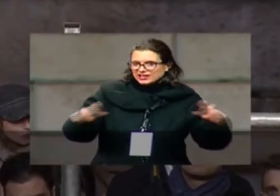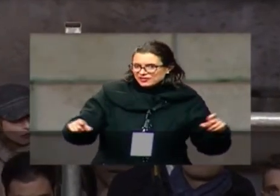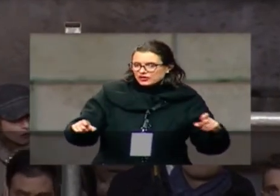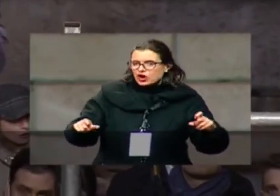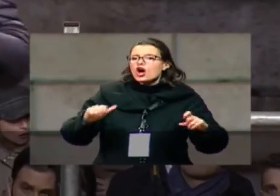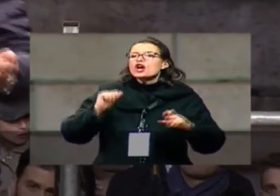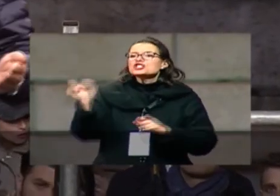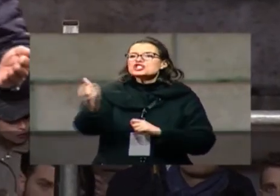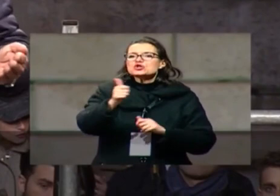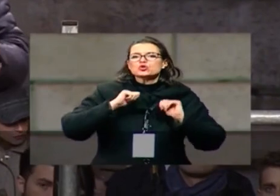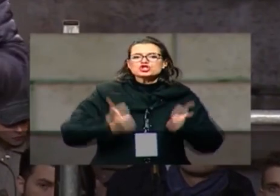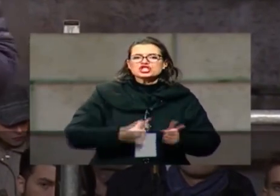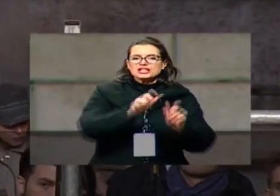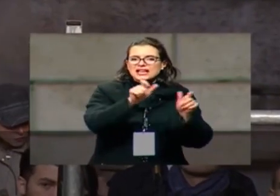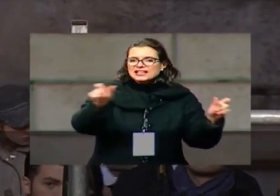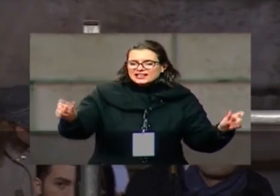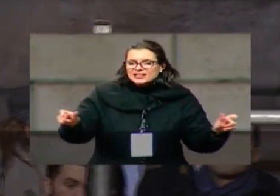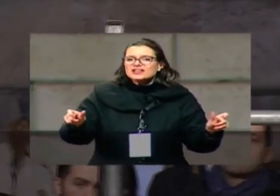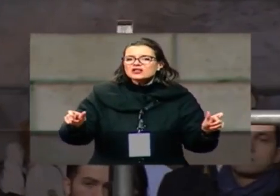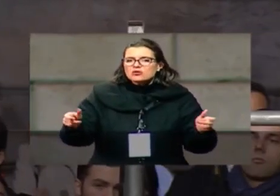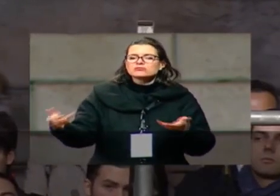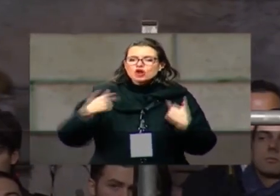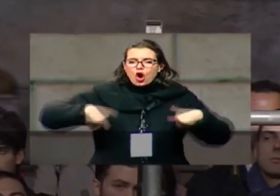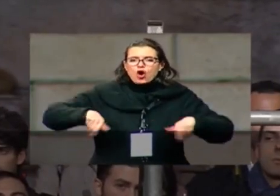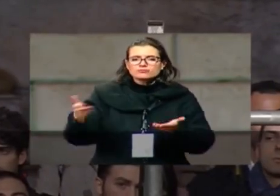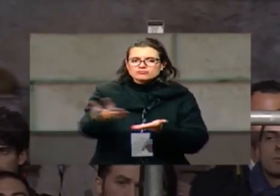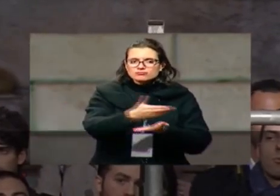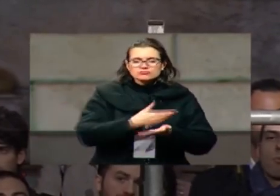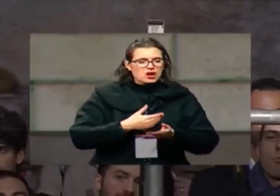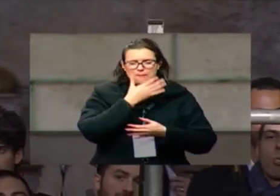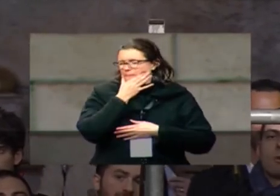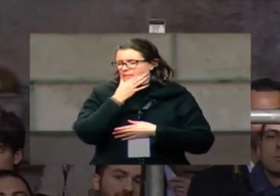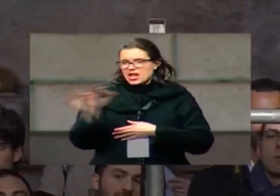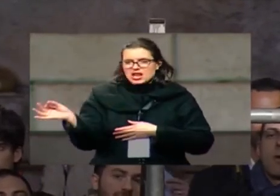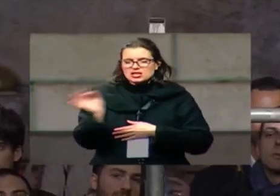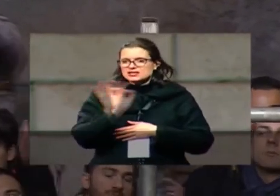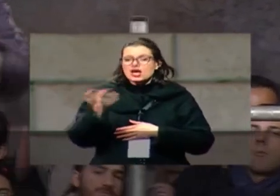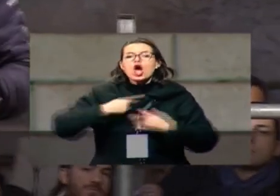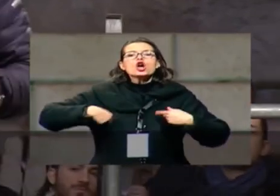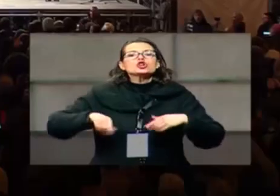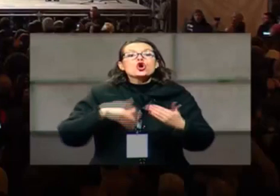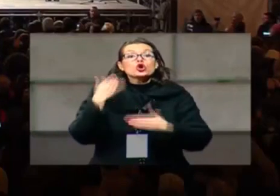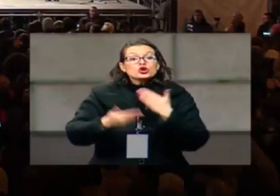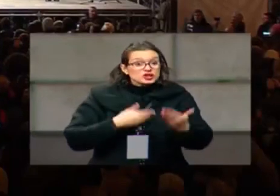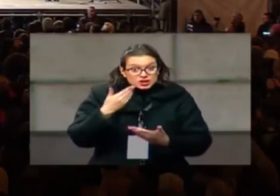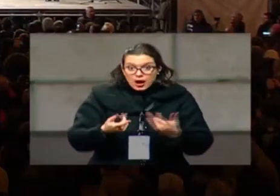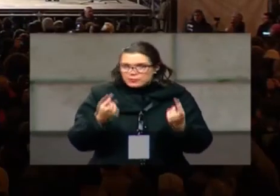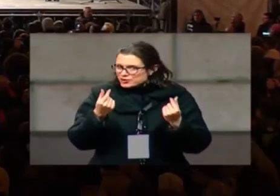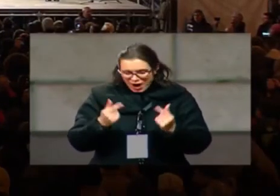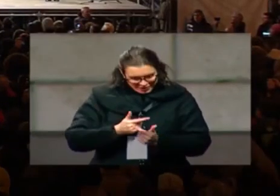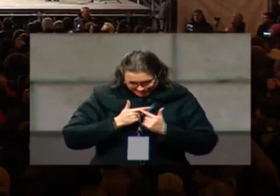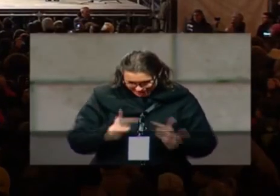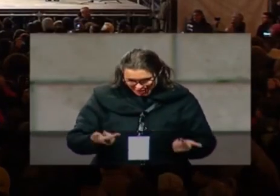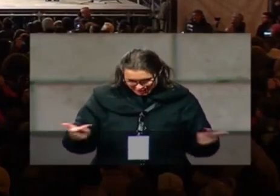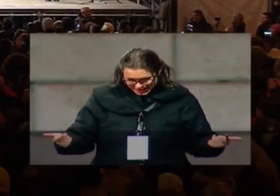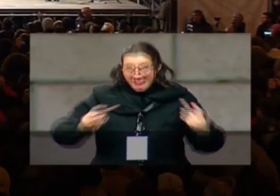media €17 la cosa fantastica che continuiamo a non avere soldi noi che non vogliamo